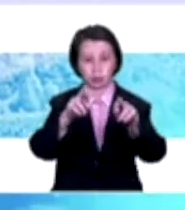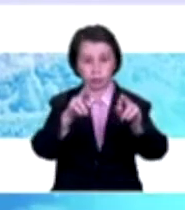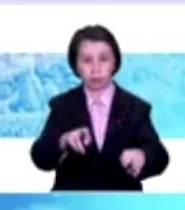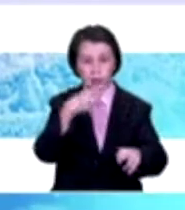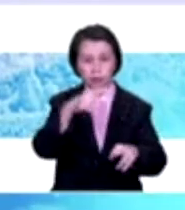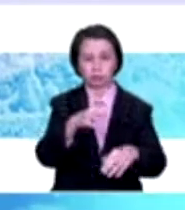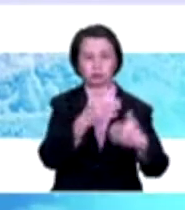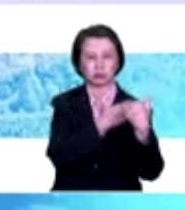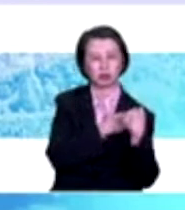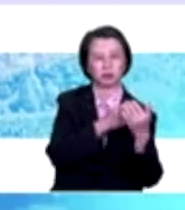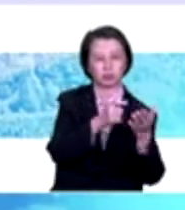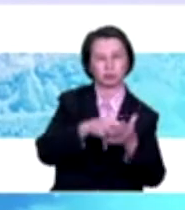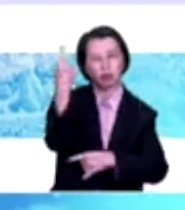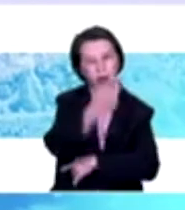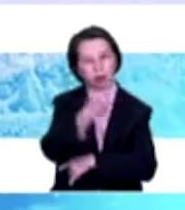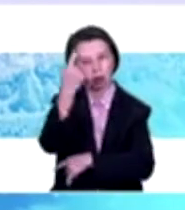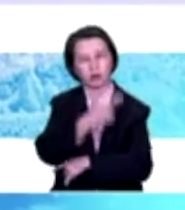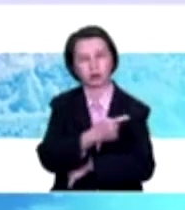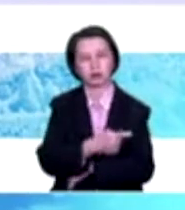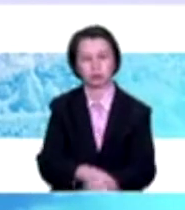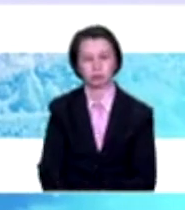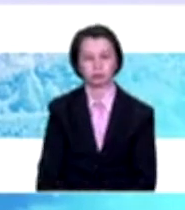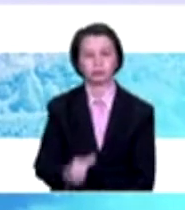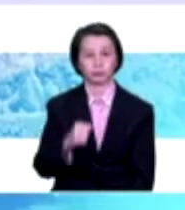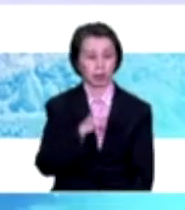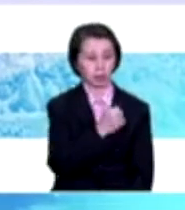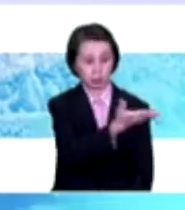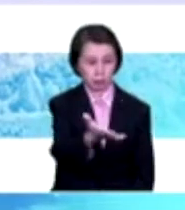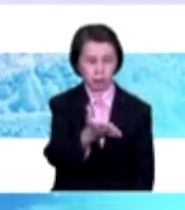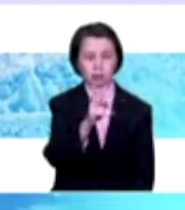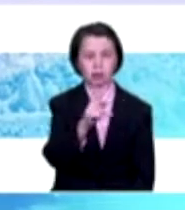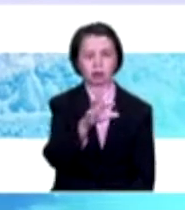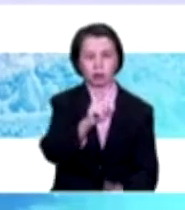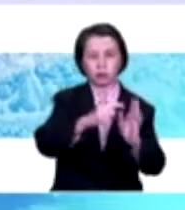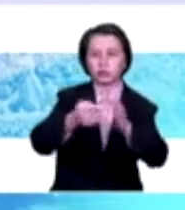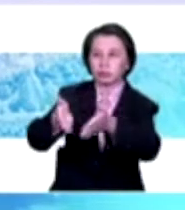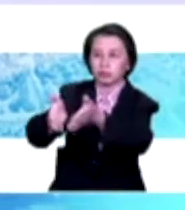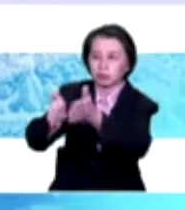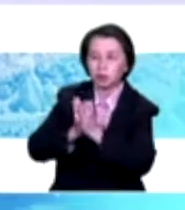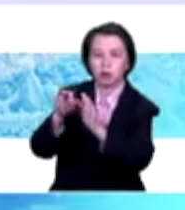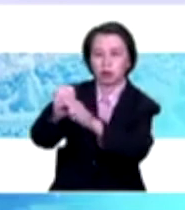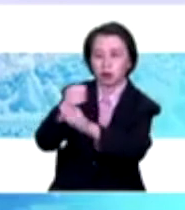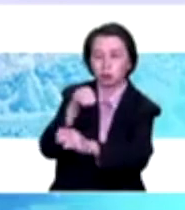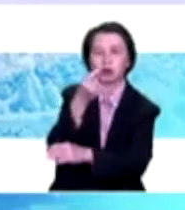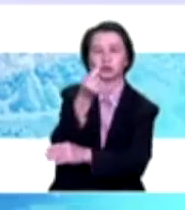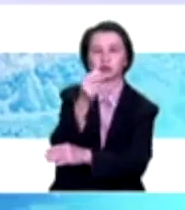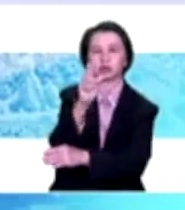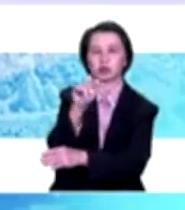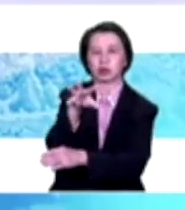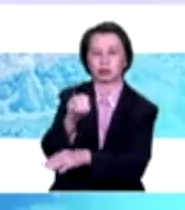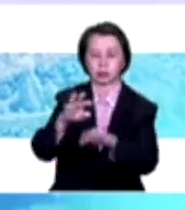untuk menampung keperluan harian. Ahli boleh mula memohon kemudahan pengeluaran KWSP